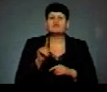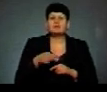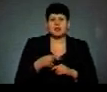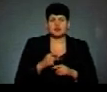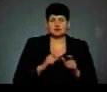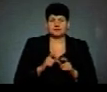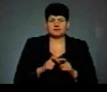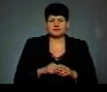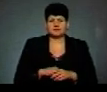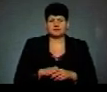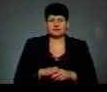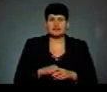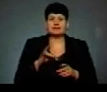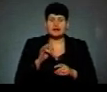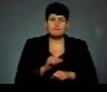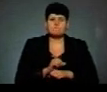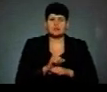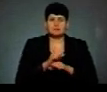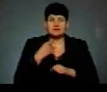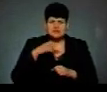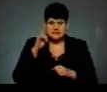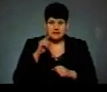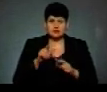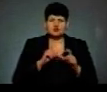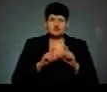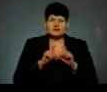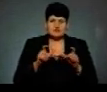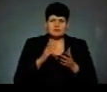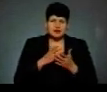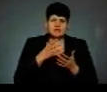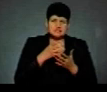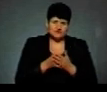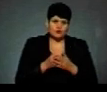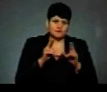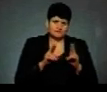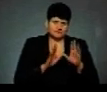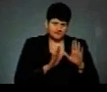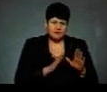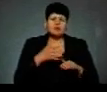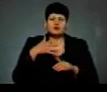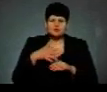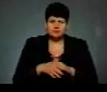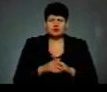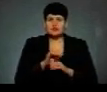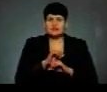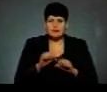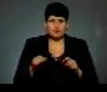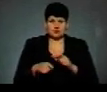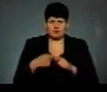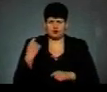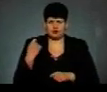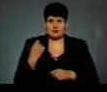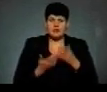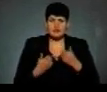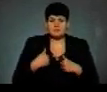студенти. На протесті ми знали, що університет має свої стандарти. Ми розуміємо, що їх не можна порушувати.